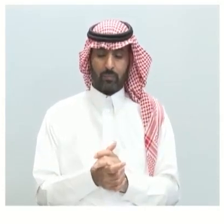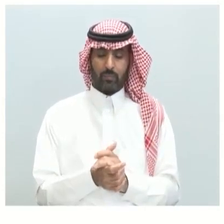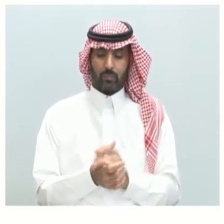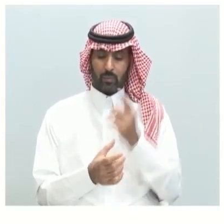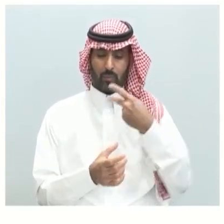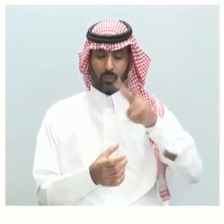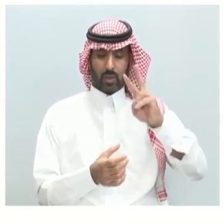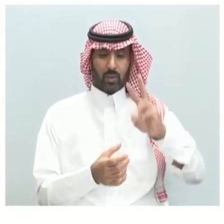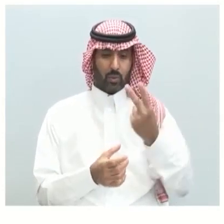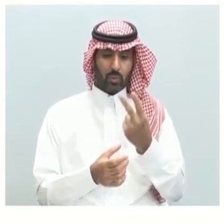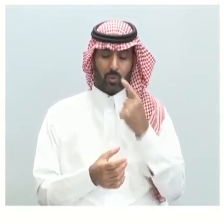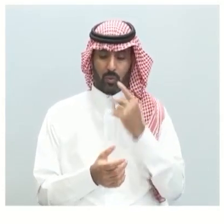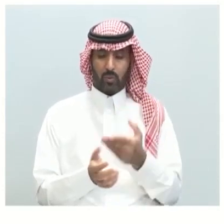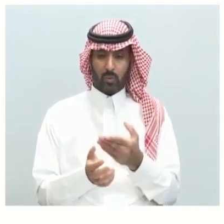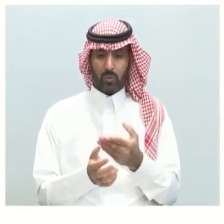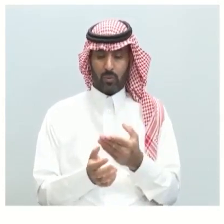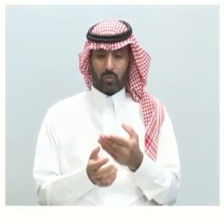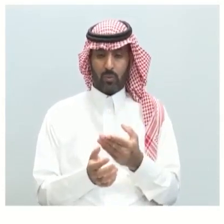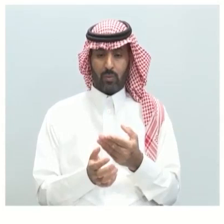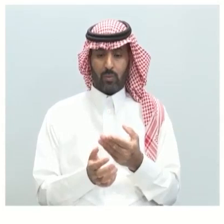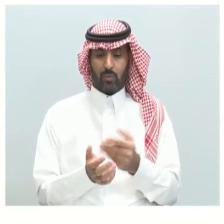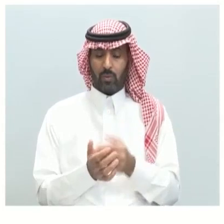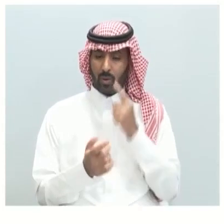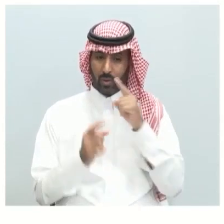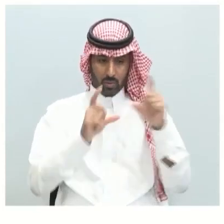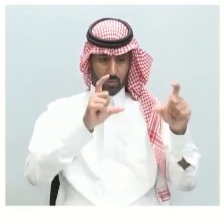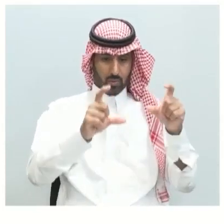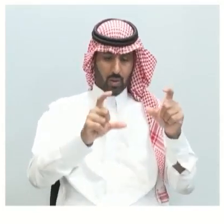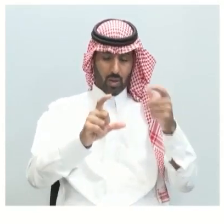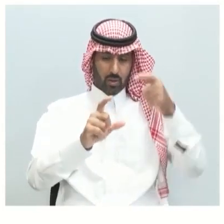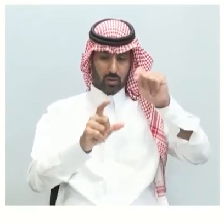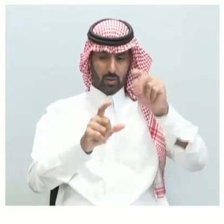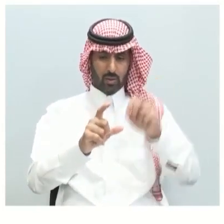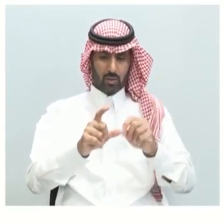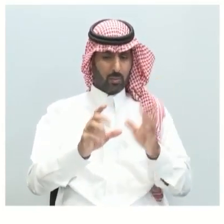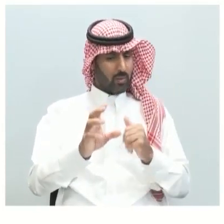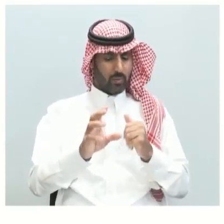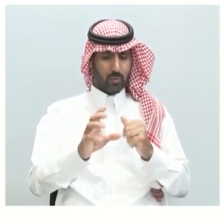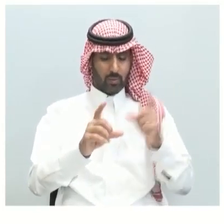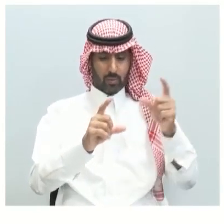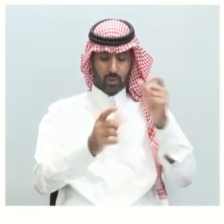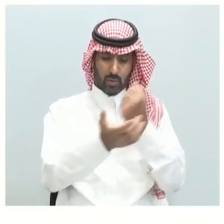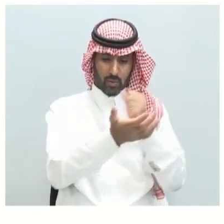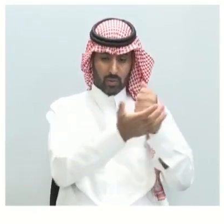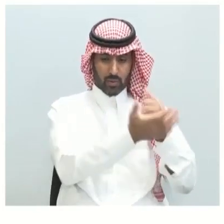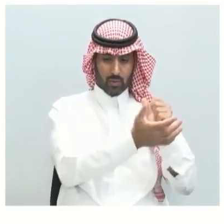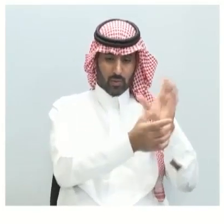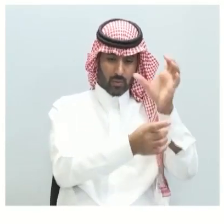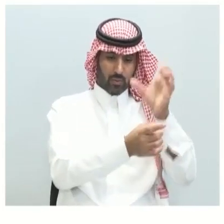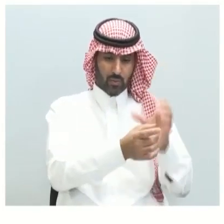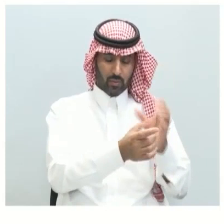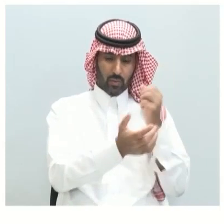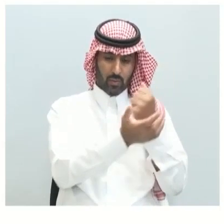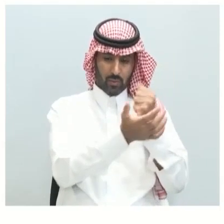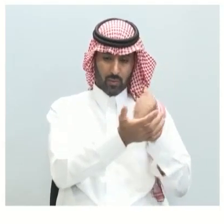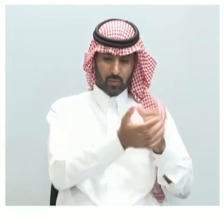الفي 2 طبعا يفترض ان يكون هناك اقواس على واقواس على البي حتى تحدث اللي